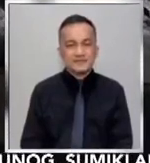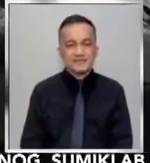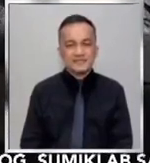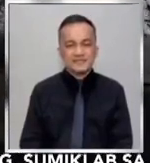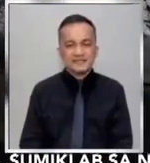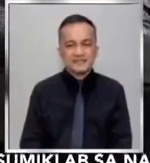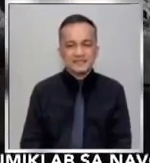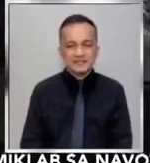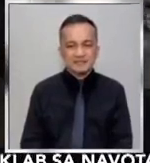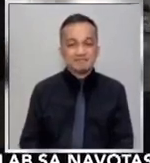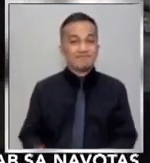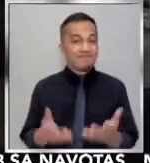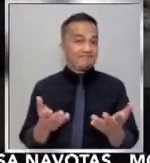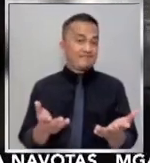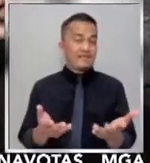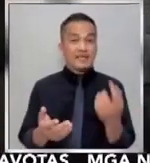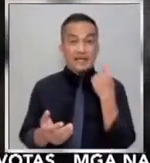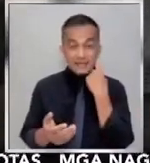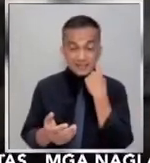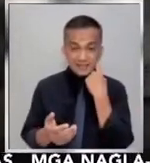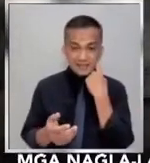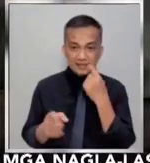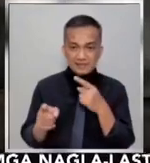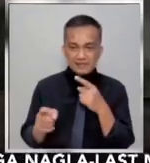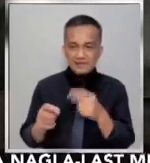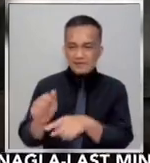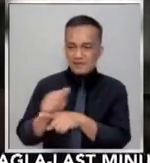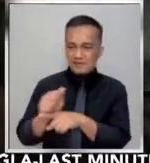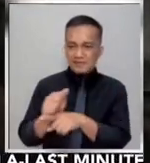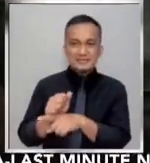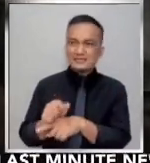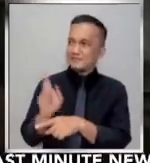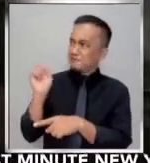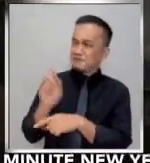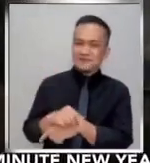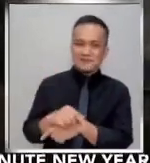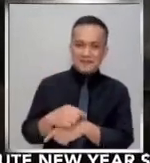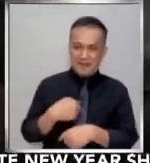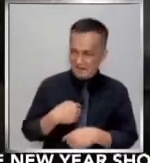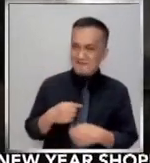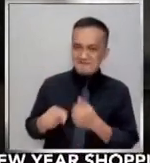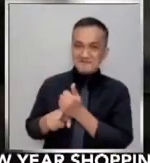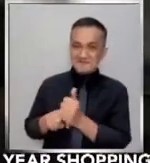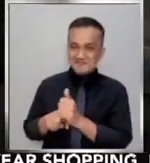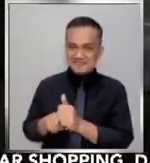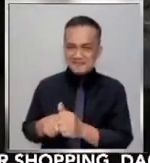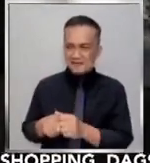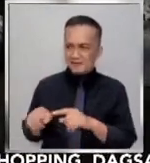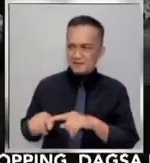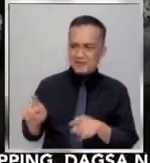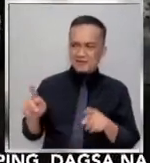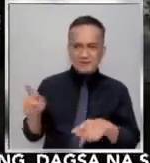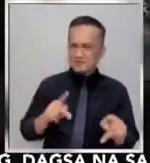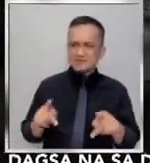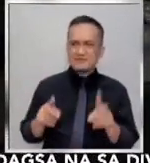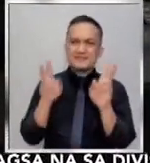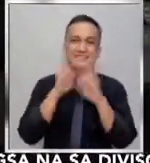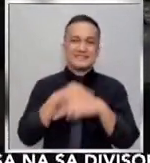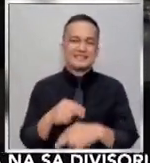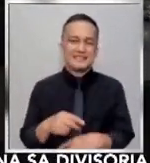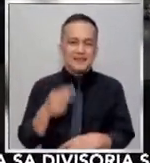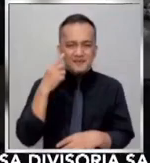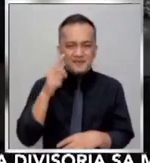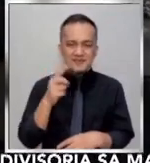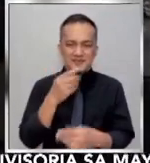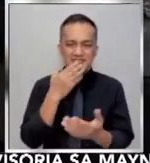At kanina nga po eh, naghahabang nag-rehearse yung mga kababayan natin doon. Nakirehearse na rin po kami, pero yung performance na yan hindi nyo po makikita para sa ikabubuti ng